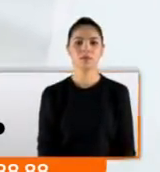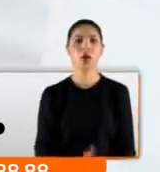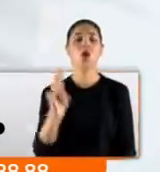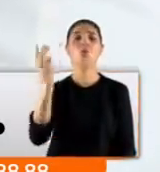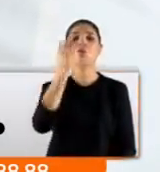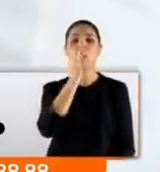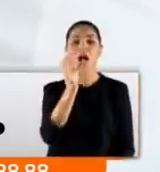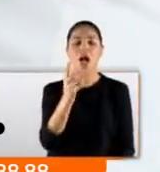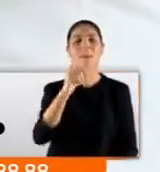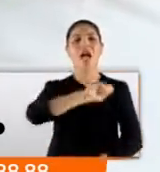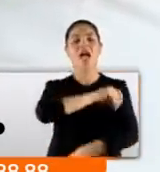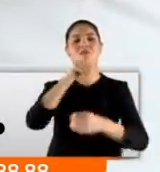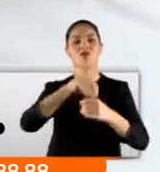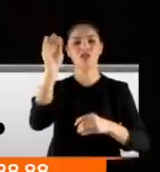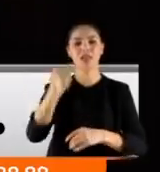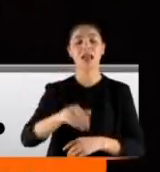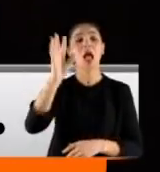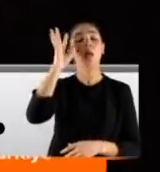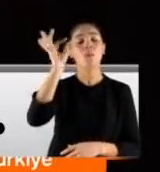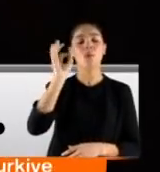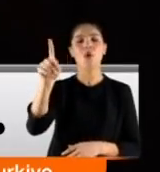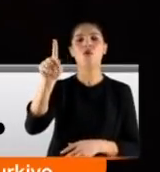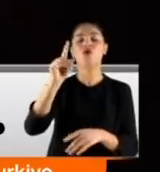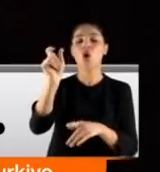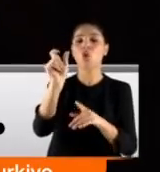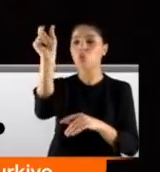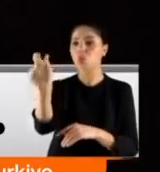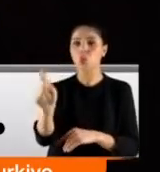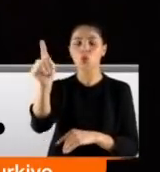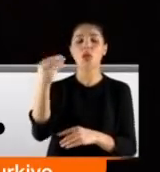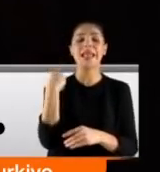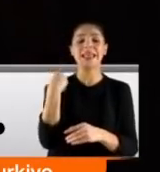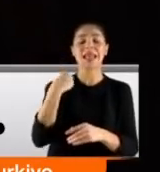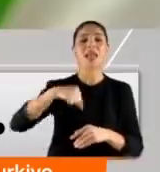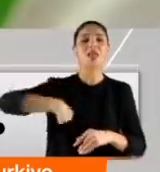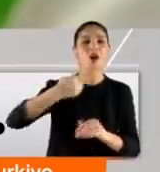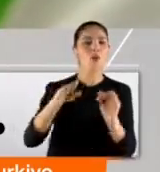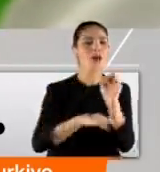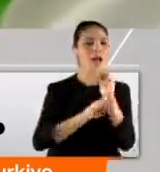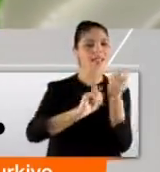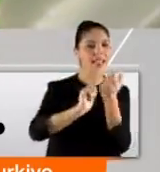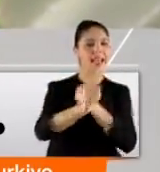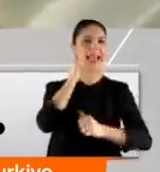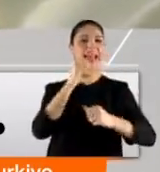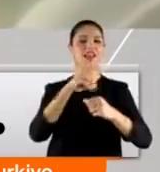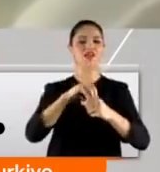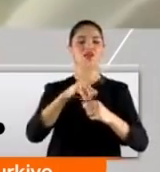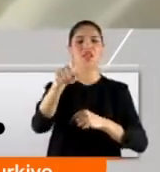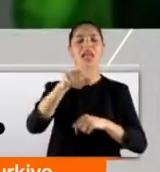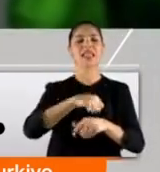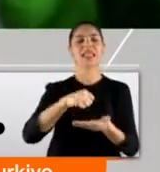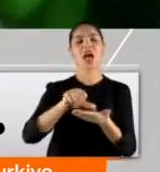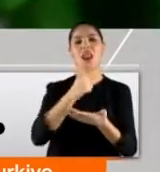Müjdeli haber Almanya'dan geldi. Profesör Doktor Uğur Şahin normal hayata dönüş için tarih verdi. A number of vaccine